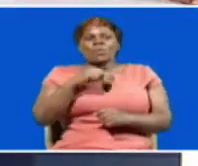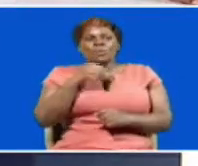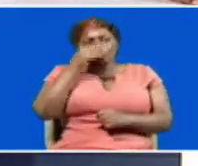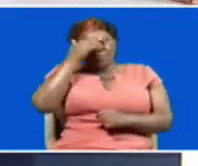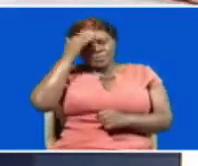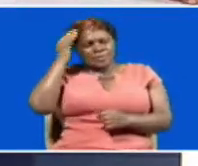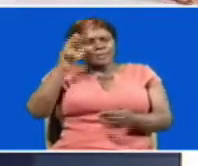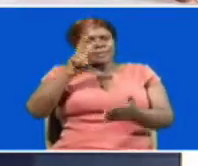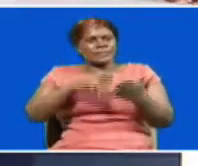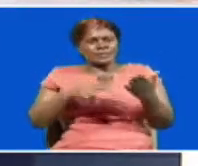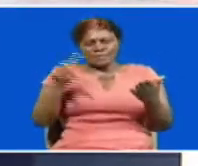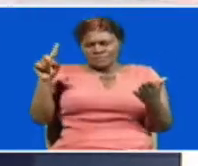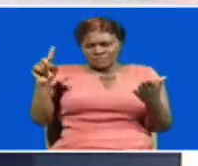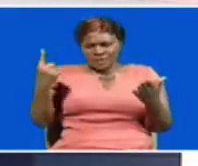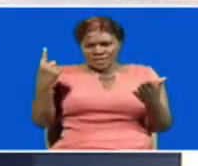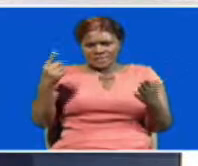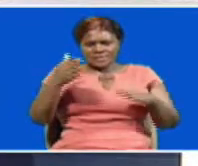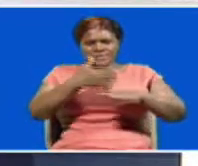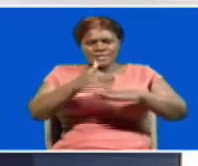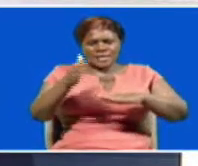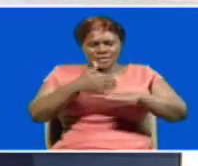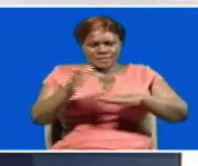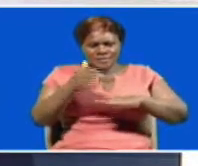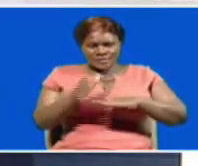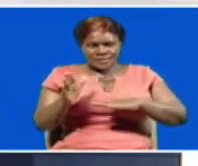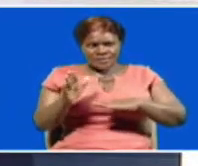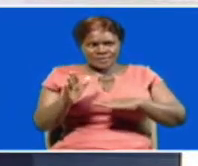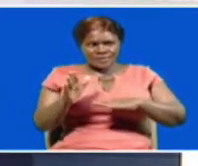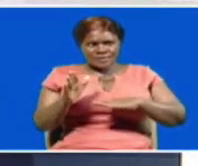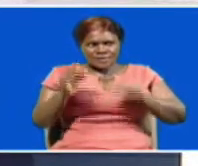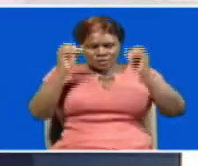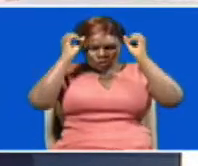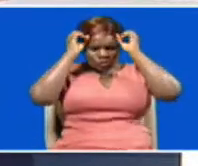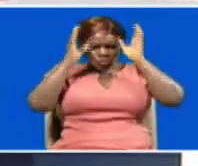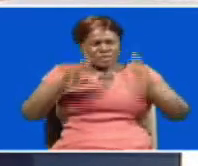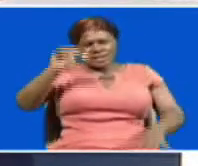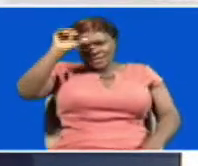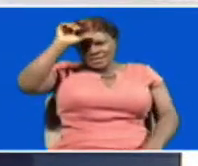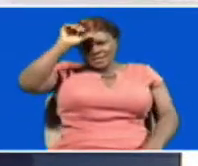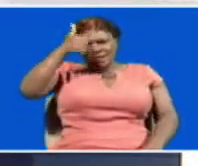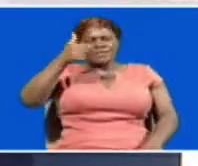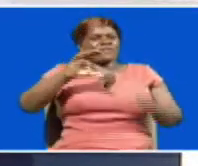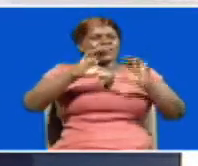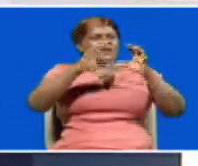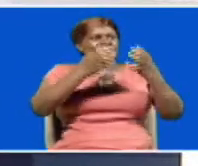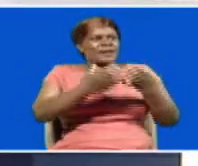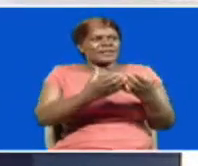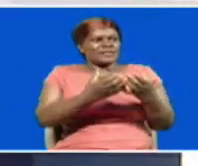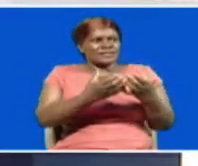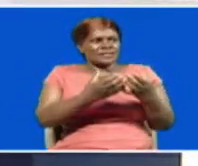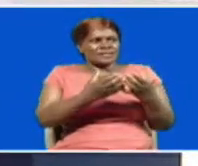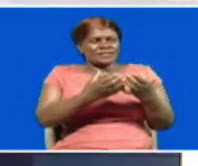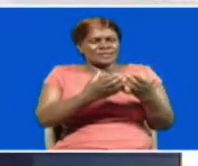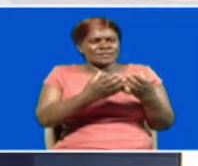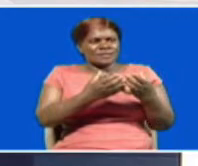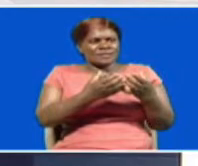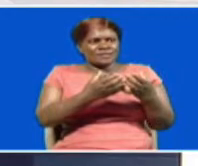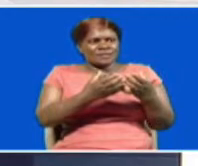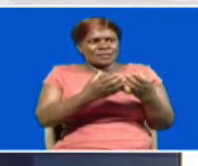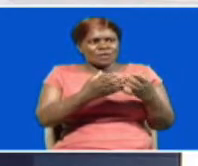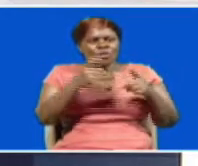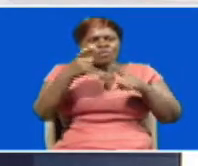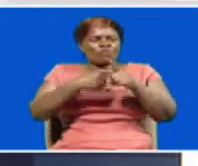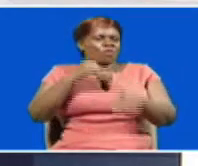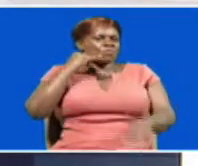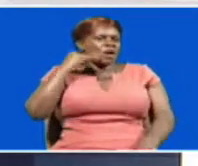Basi wasome tu. Wa kwanza kutuma ujumbe. Huyu alikuwa mwanafunzi mwerevu sana darasani. Naitwa Kelsey Nyambura